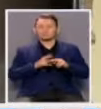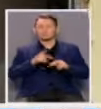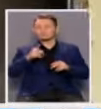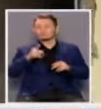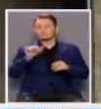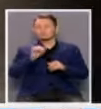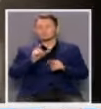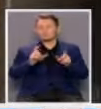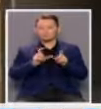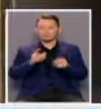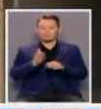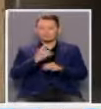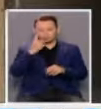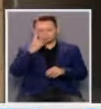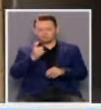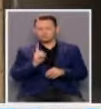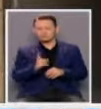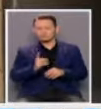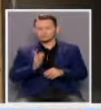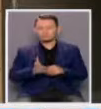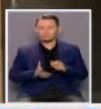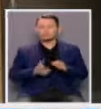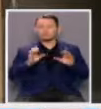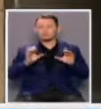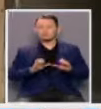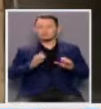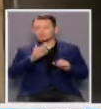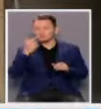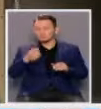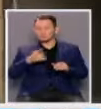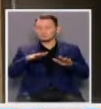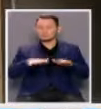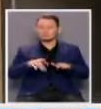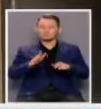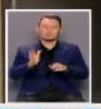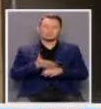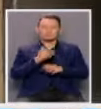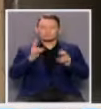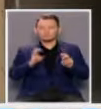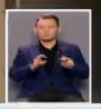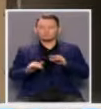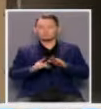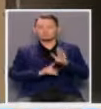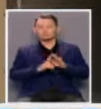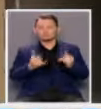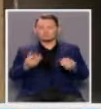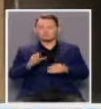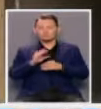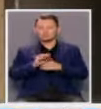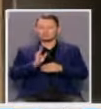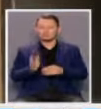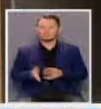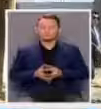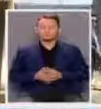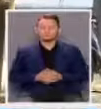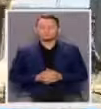иесіне ескерту беріліп, заңсыз орналасқан нысанды алу жұмыстары бүгін кешке дейін